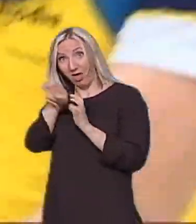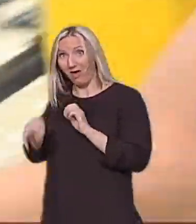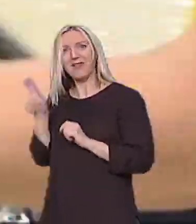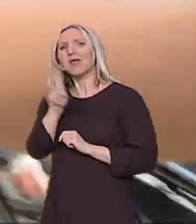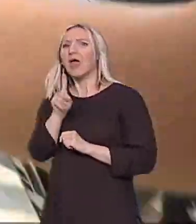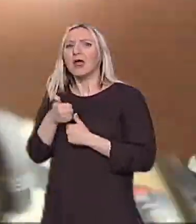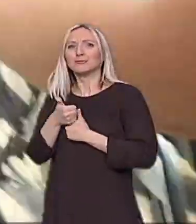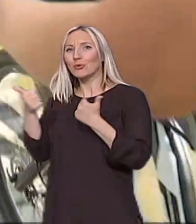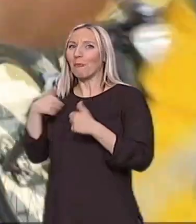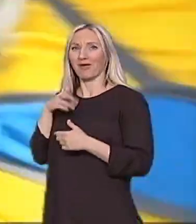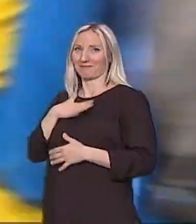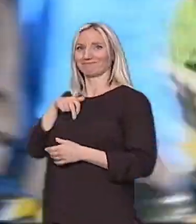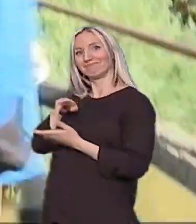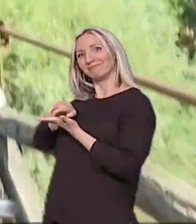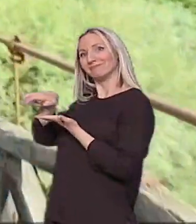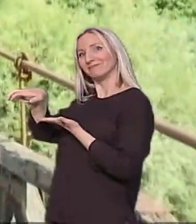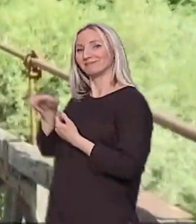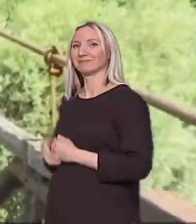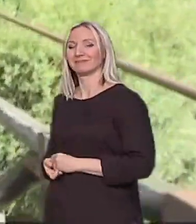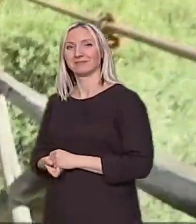Ne, super je.